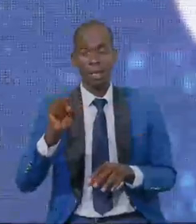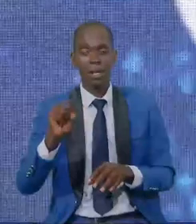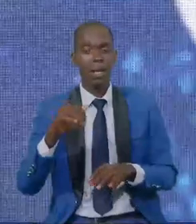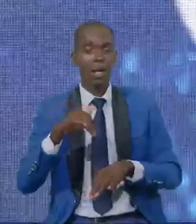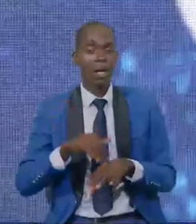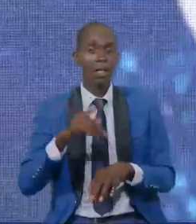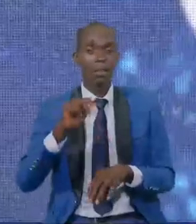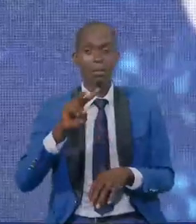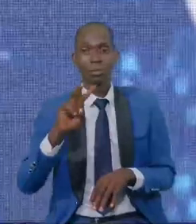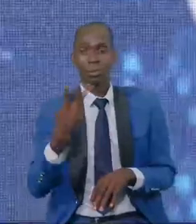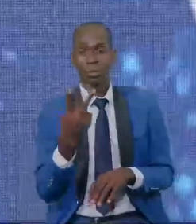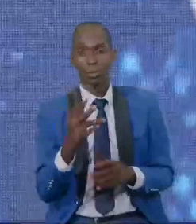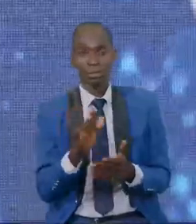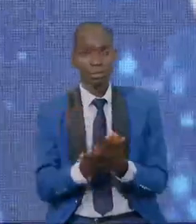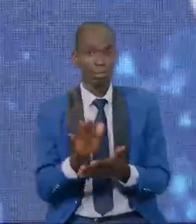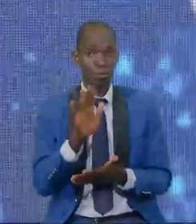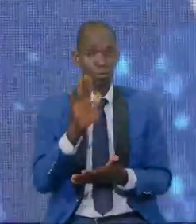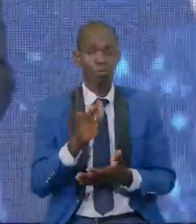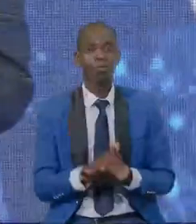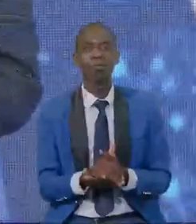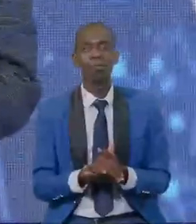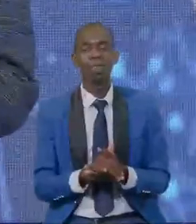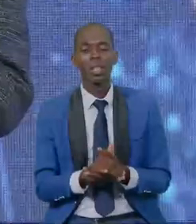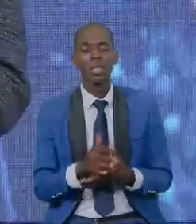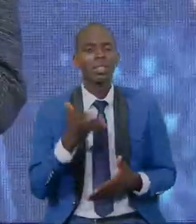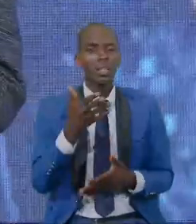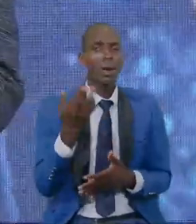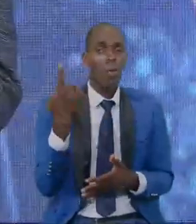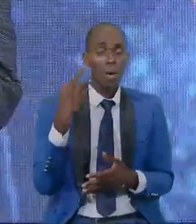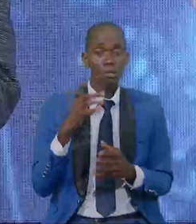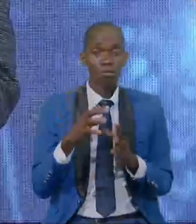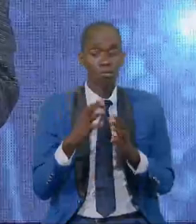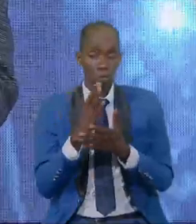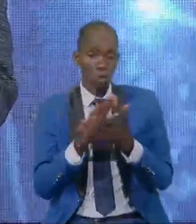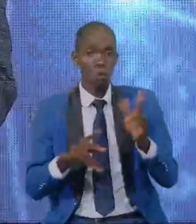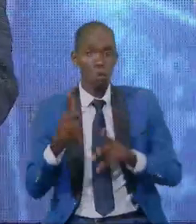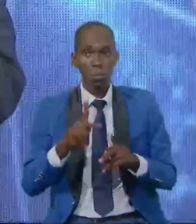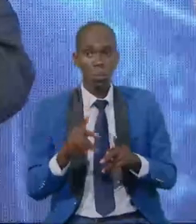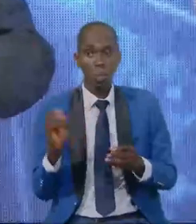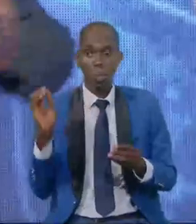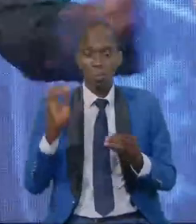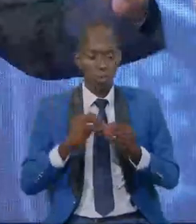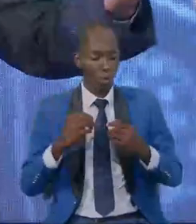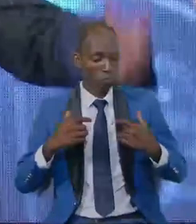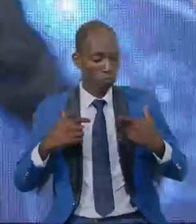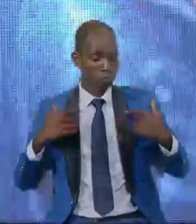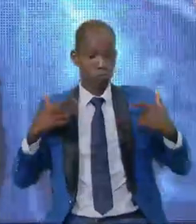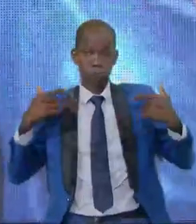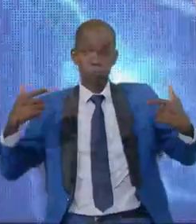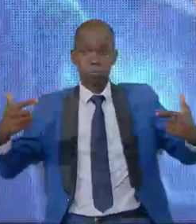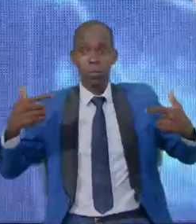Dans ma classe au collège à l'époque, there were people that were much heftier and taller and